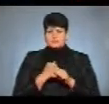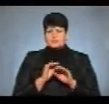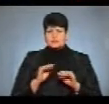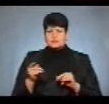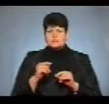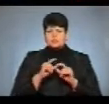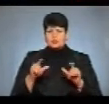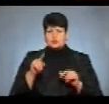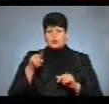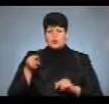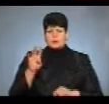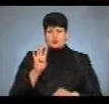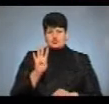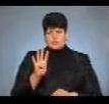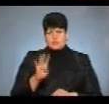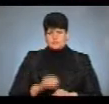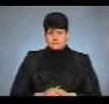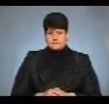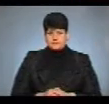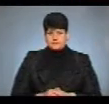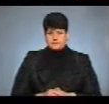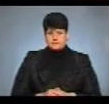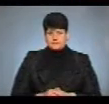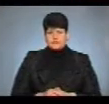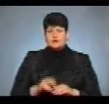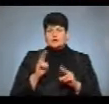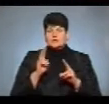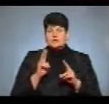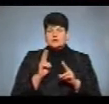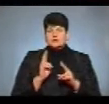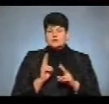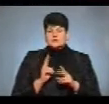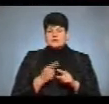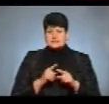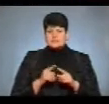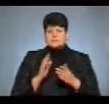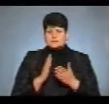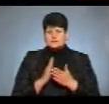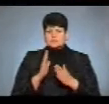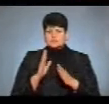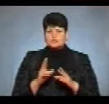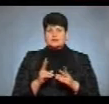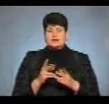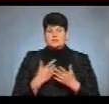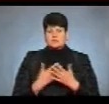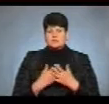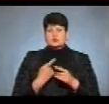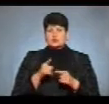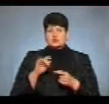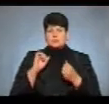Тернопільської школи номер 4. Плануємо бути з цими маками як символ того, що ми пам'ятаємо все те, що